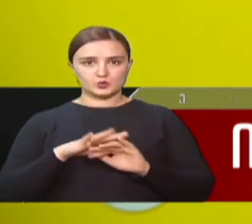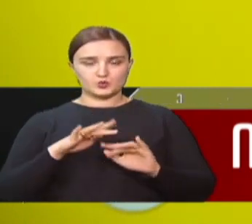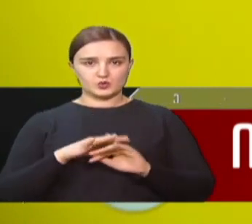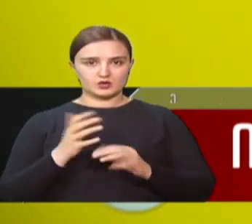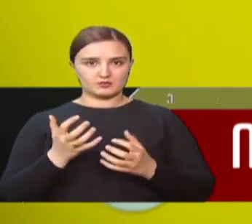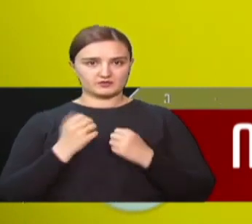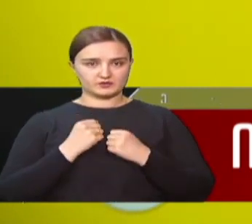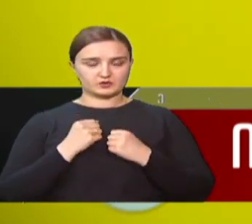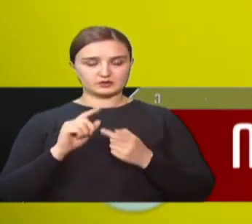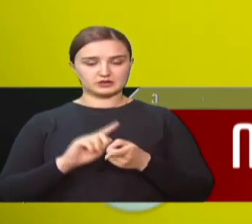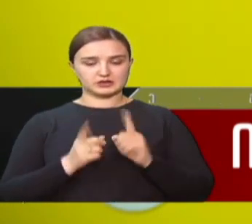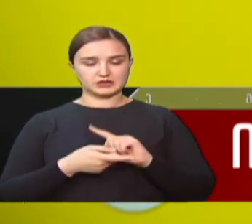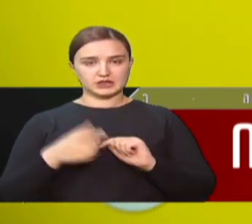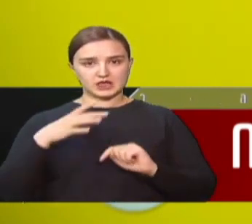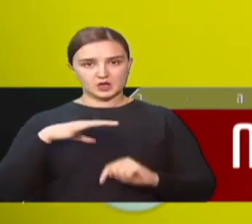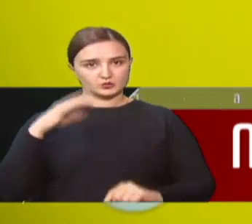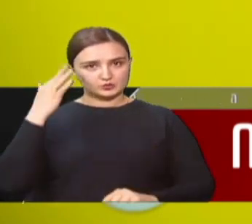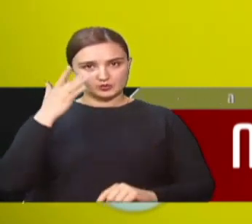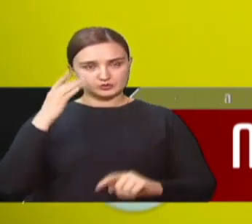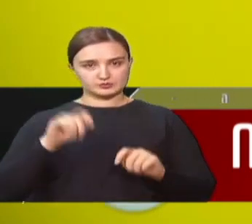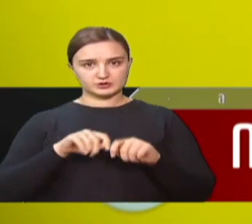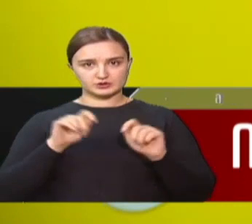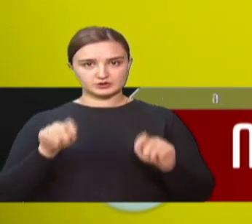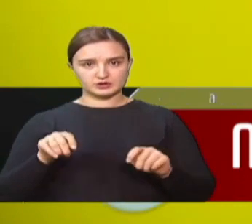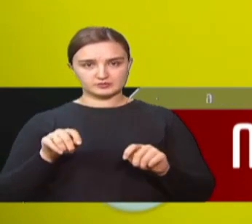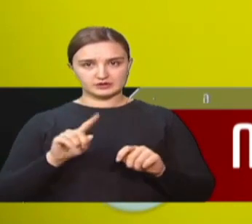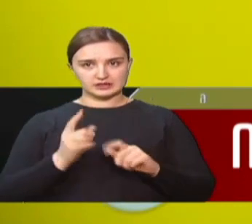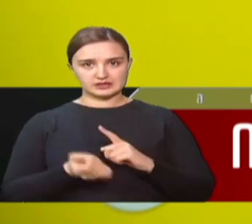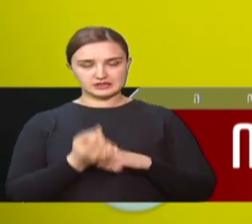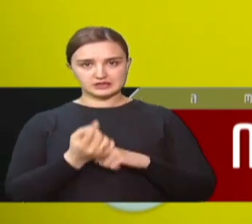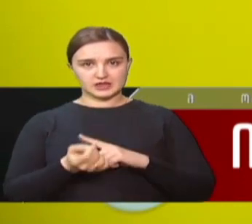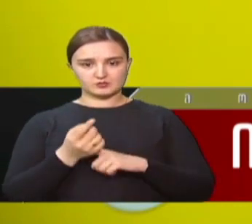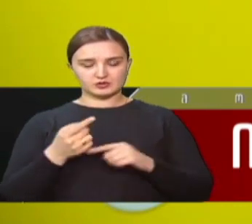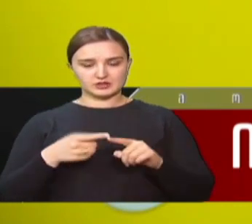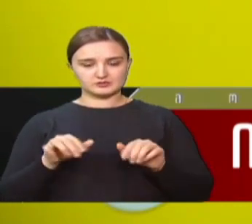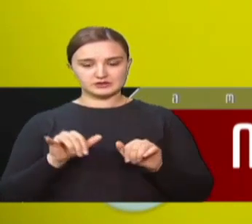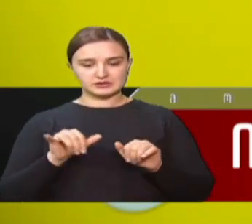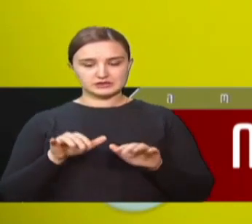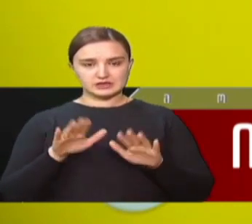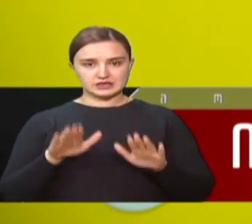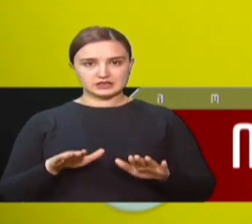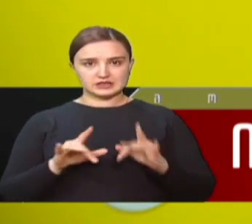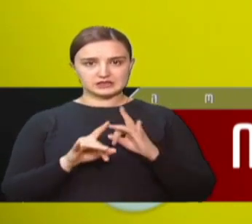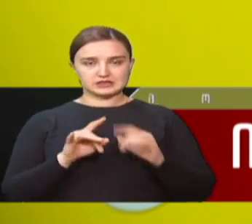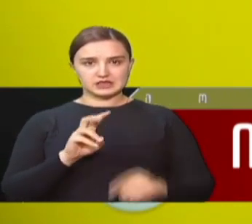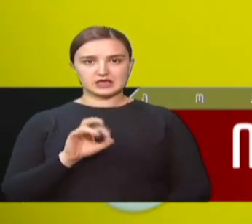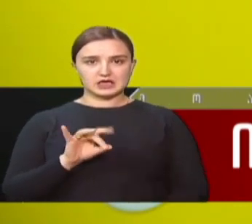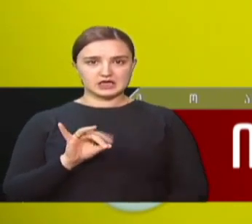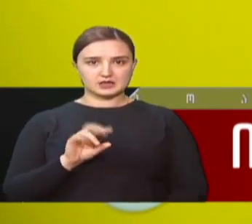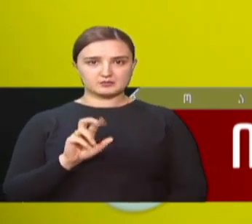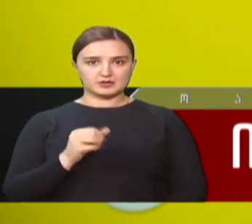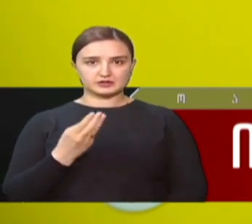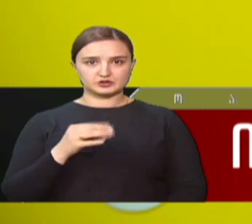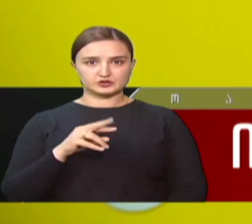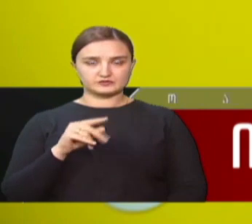ნაცვლად ქართულმა ოცნებამ შექმნა რაღაცა ბუტაფორიული წარმონაქმნი, სადაც, ესე იგი, ღარიბაშვილი, წარმოიდგინეთ, ხო,